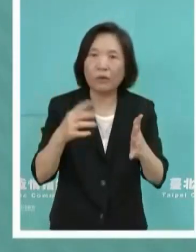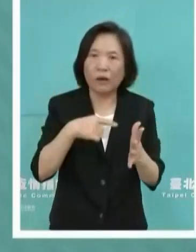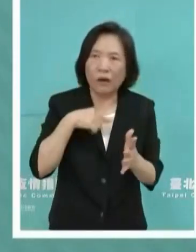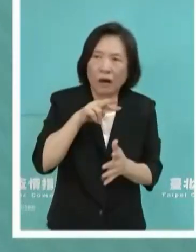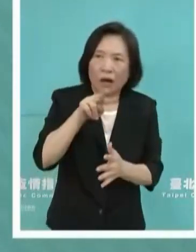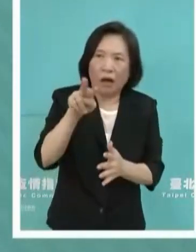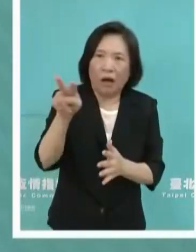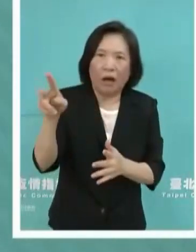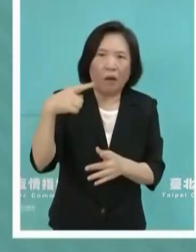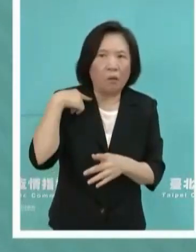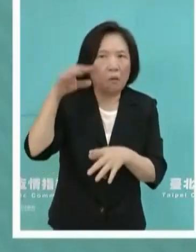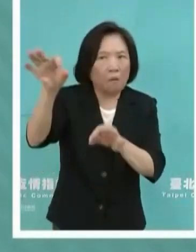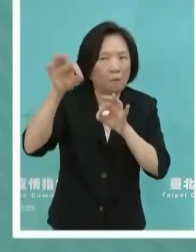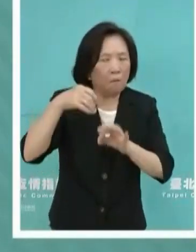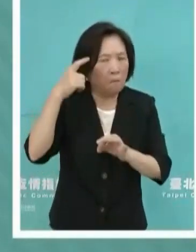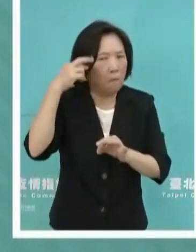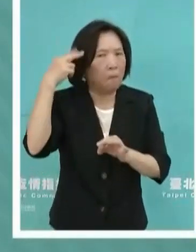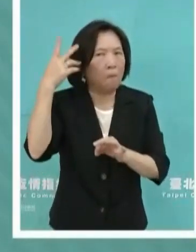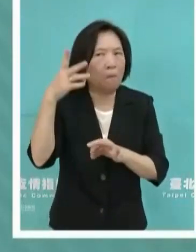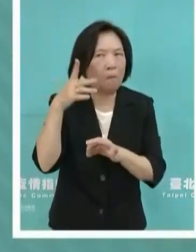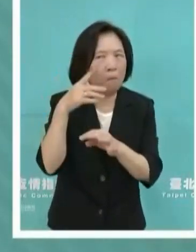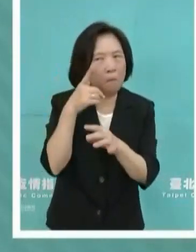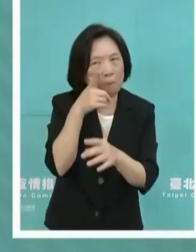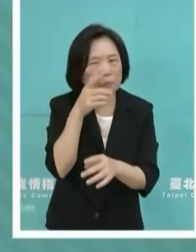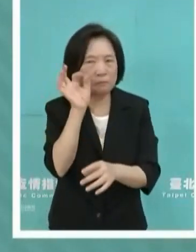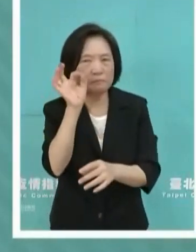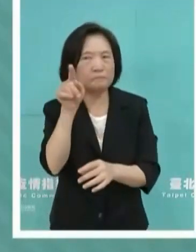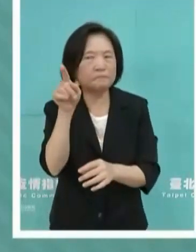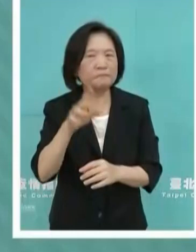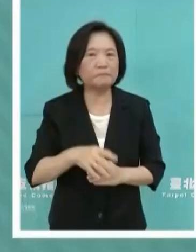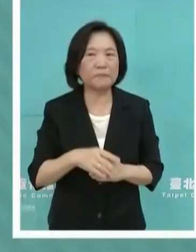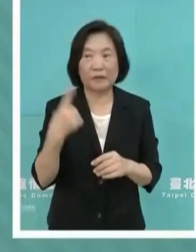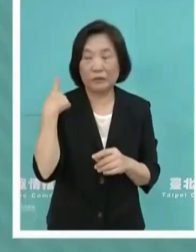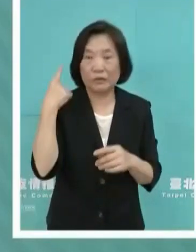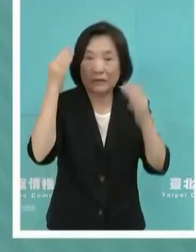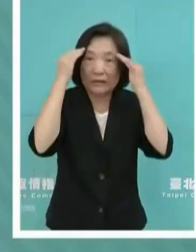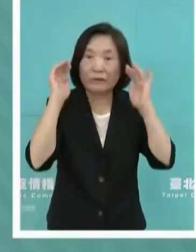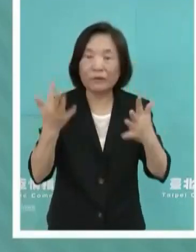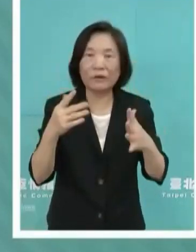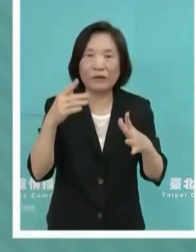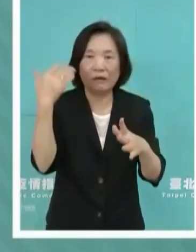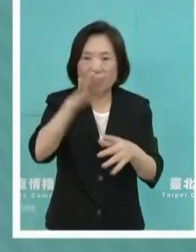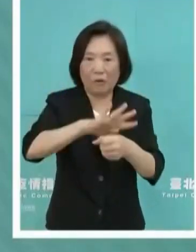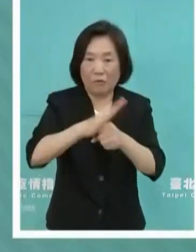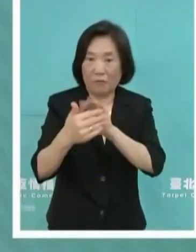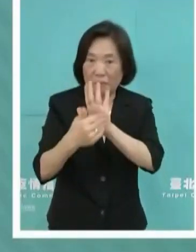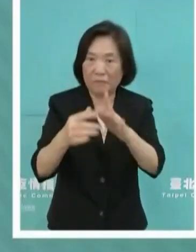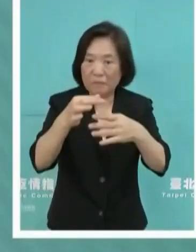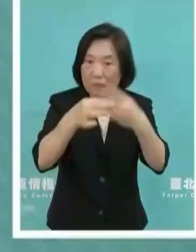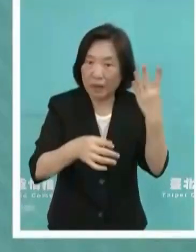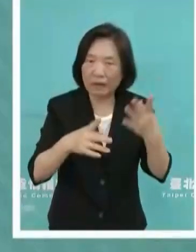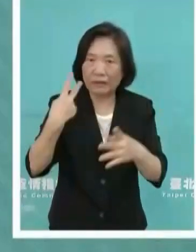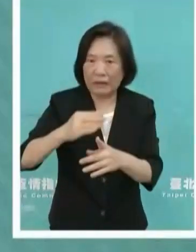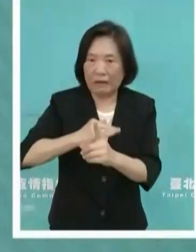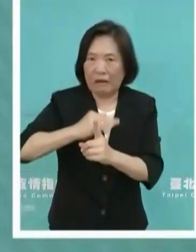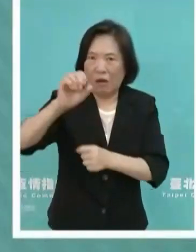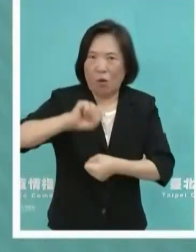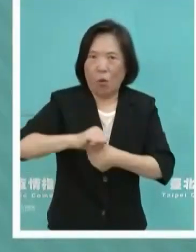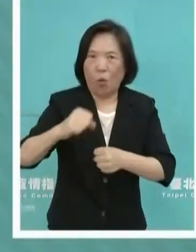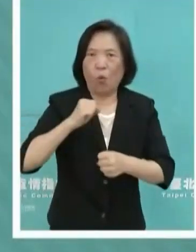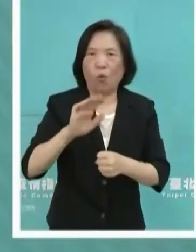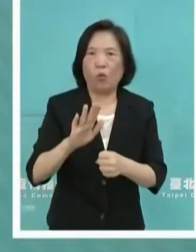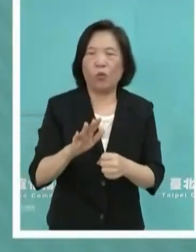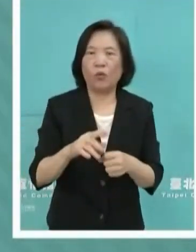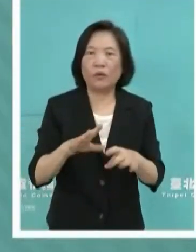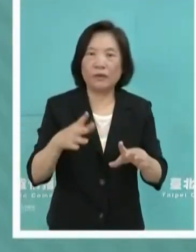个很好的参考，你知道？韩国在昨天哦又升高这个防疫标准。哦，他们事实上他